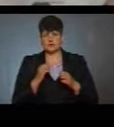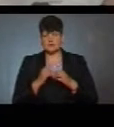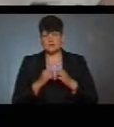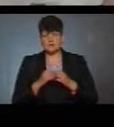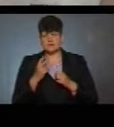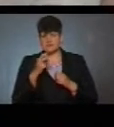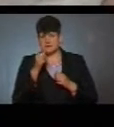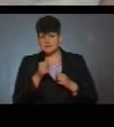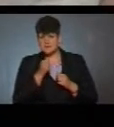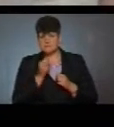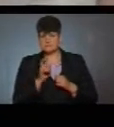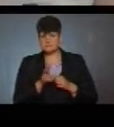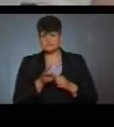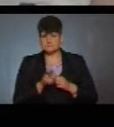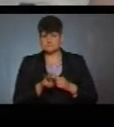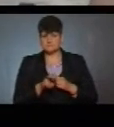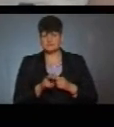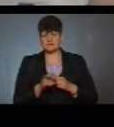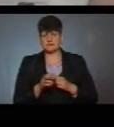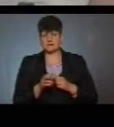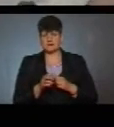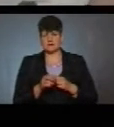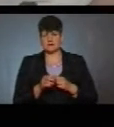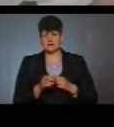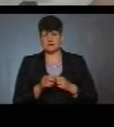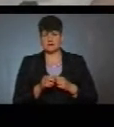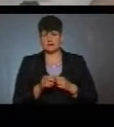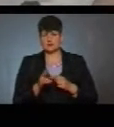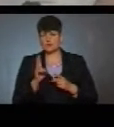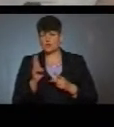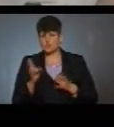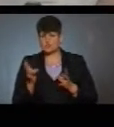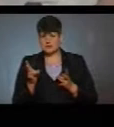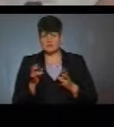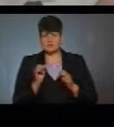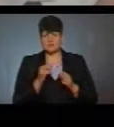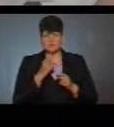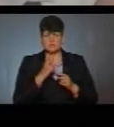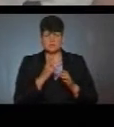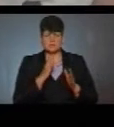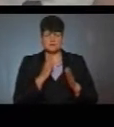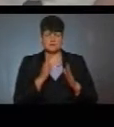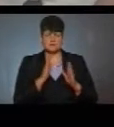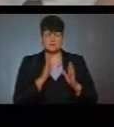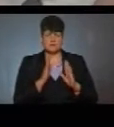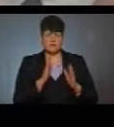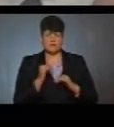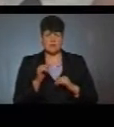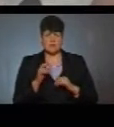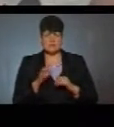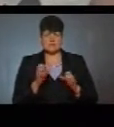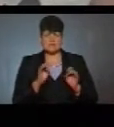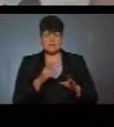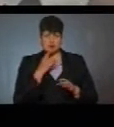на кожних 2 місяці. Я ледве витримую, думаю, комусь треба. Дивлюся в ту спільноту в Вайбері, що здай кров, спаси